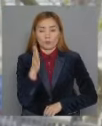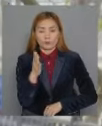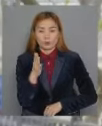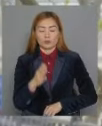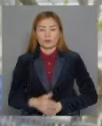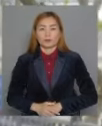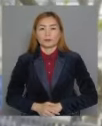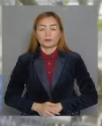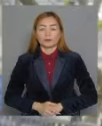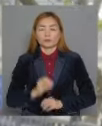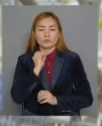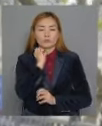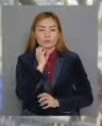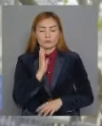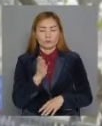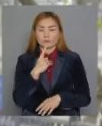ісініп, денеде